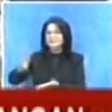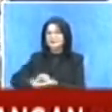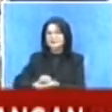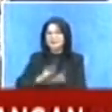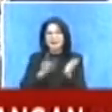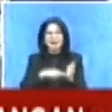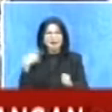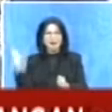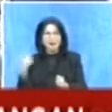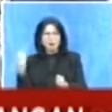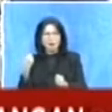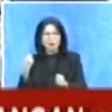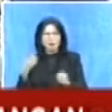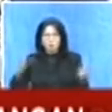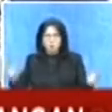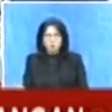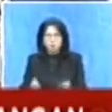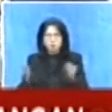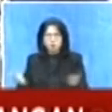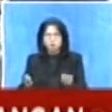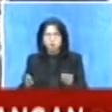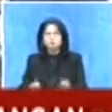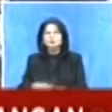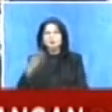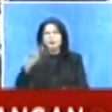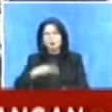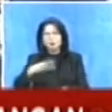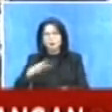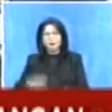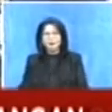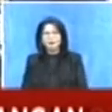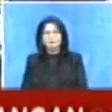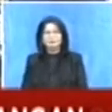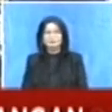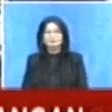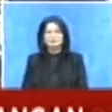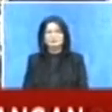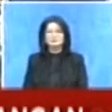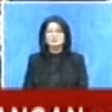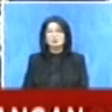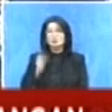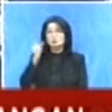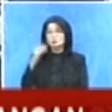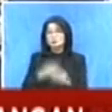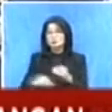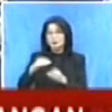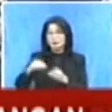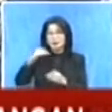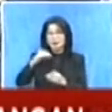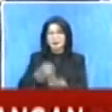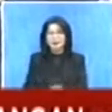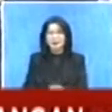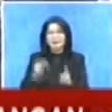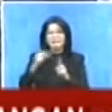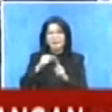serta memacu transformasi ekonomi. Sementara itu, untuk peningkatan